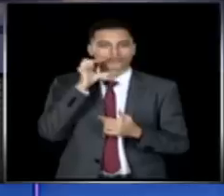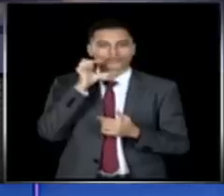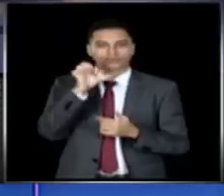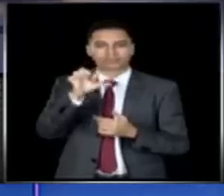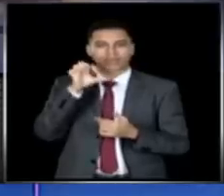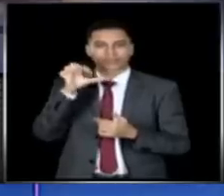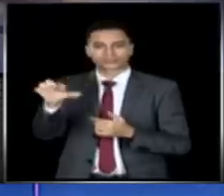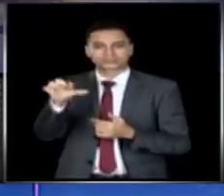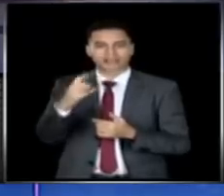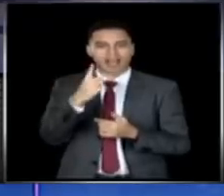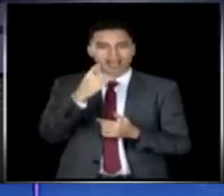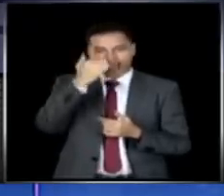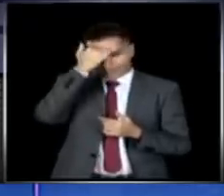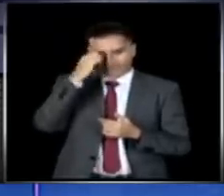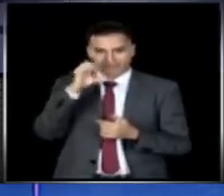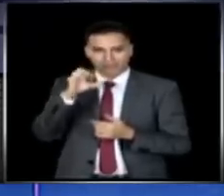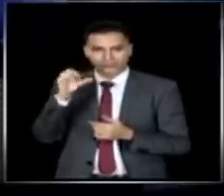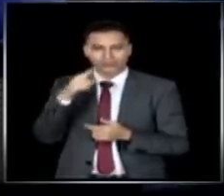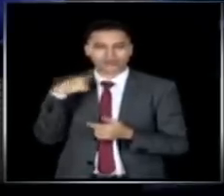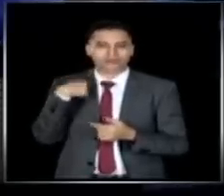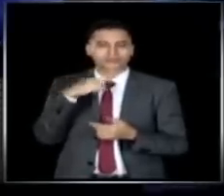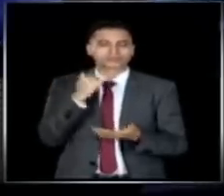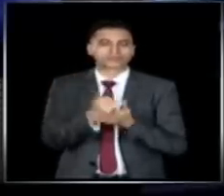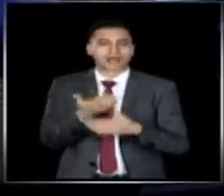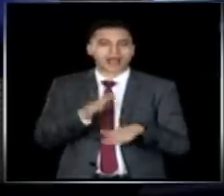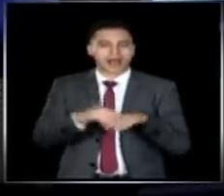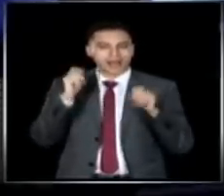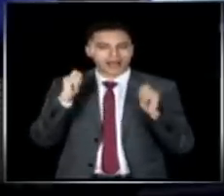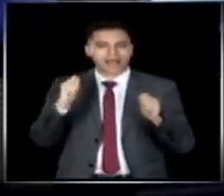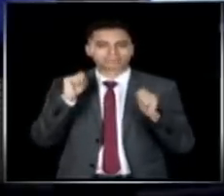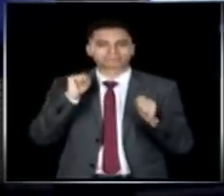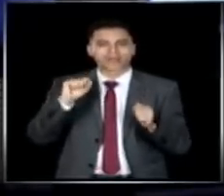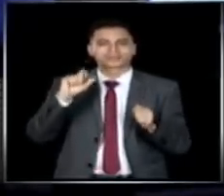كان زعيم الحملة الصليبية الأولى ضد العرب،